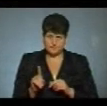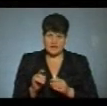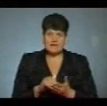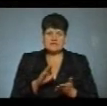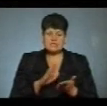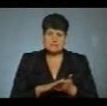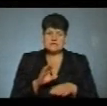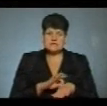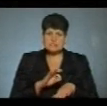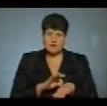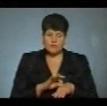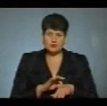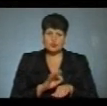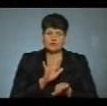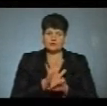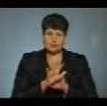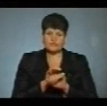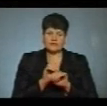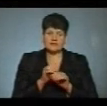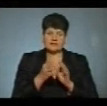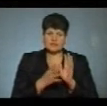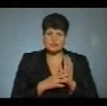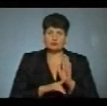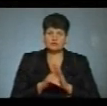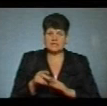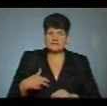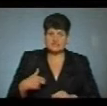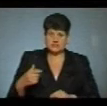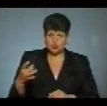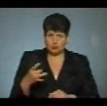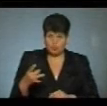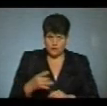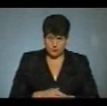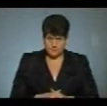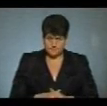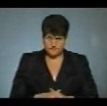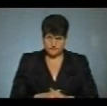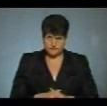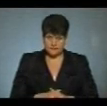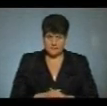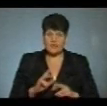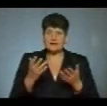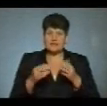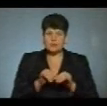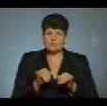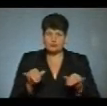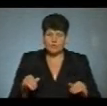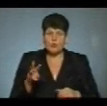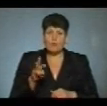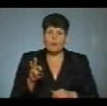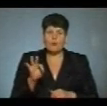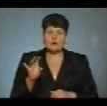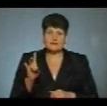реєстрація захворювання коронавірусної інфекції COVID-19 розпочалася із Заліщицького району, яке розповсюдилося далі на Монастирський